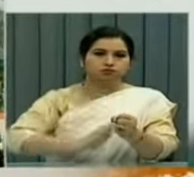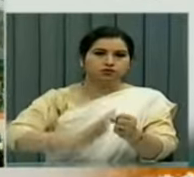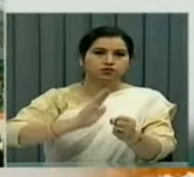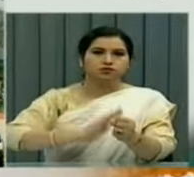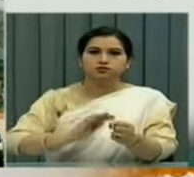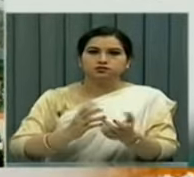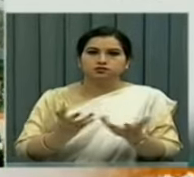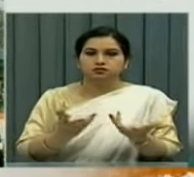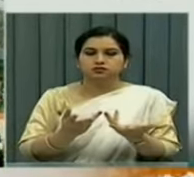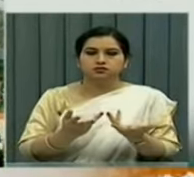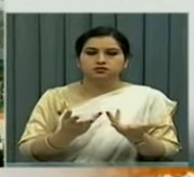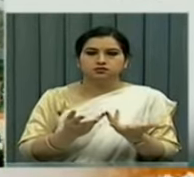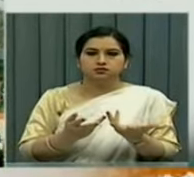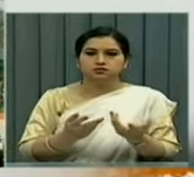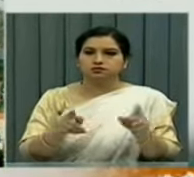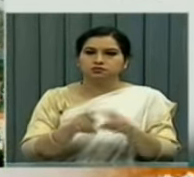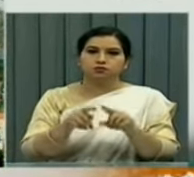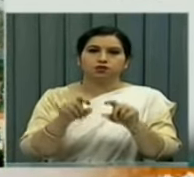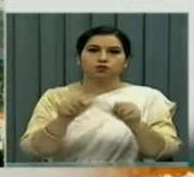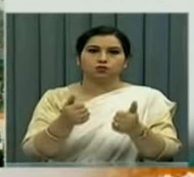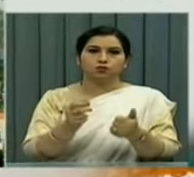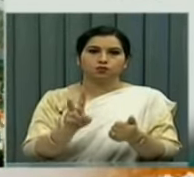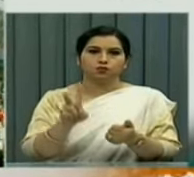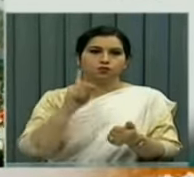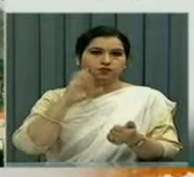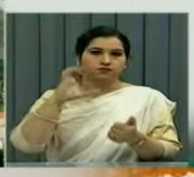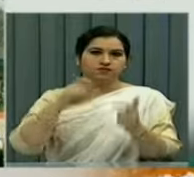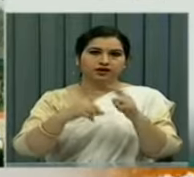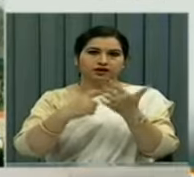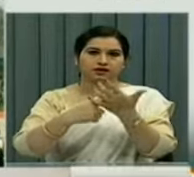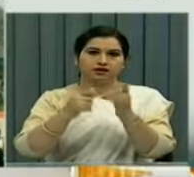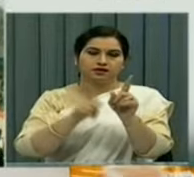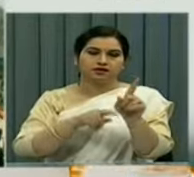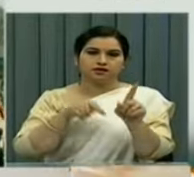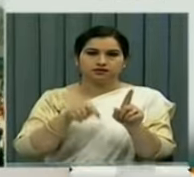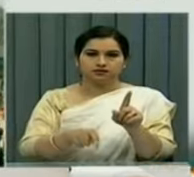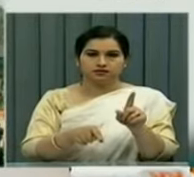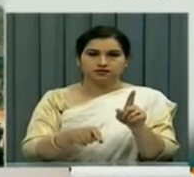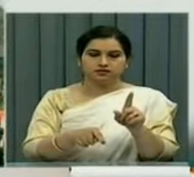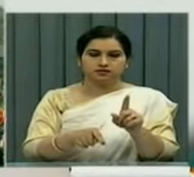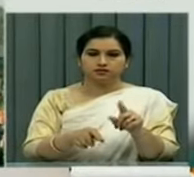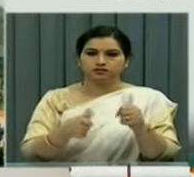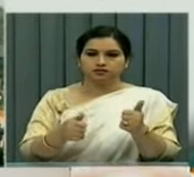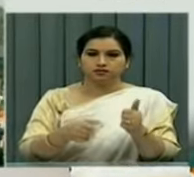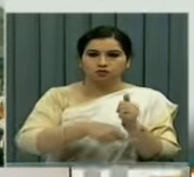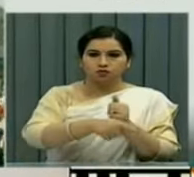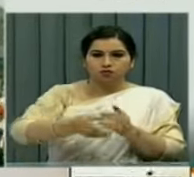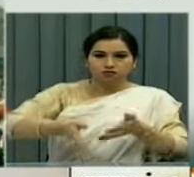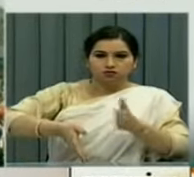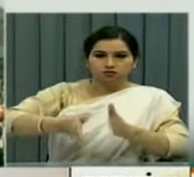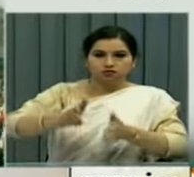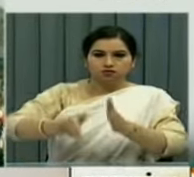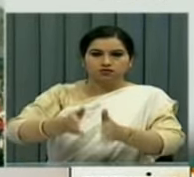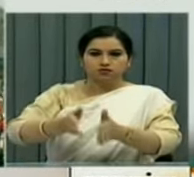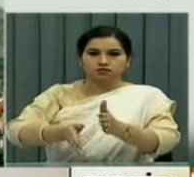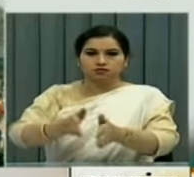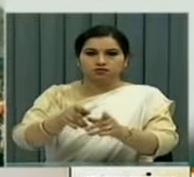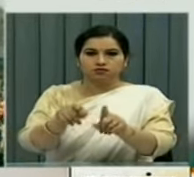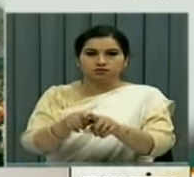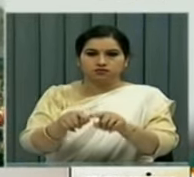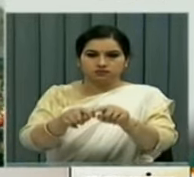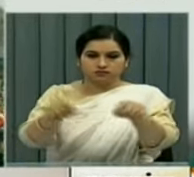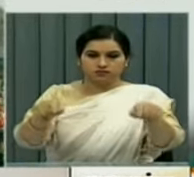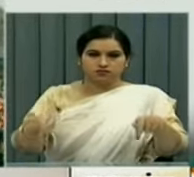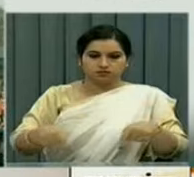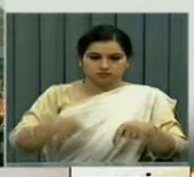पाकिस्तान इन द वेस्टर्न बॉर्डर, उसकी ये देखभाल करती है। इसी तरीके से नॉर्थ में जो है वो पाकिस्तान चाइना के अगेंस्ट